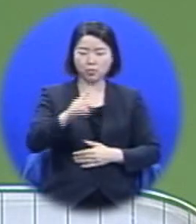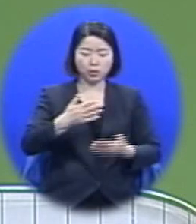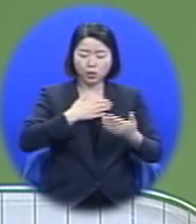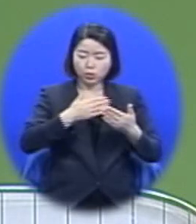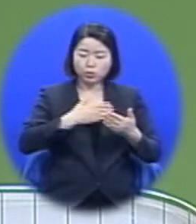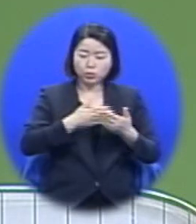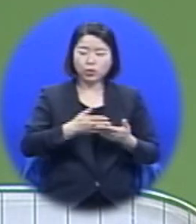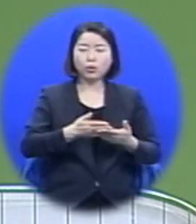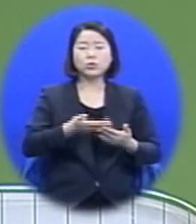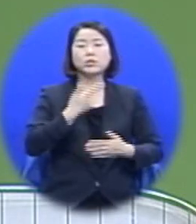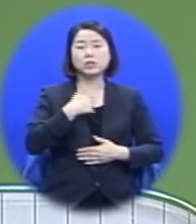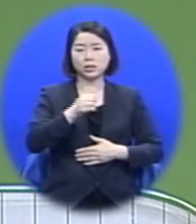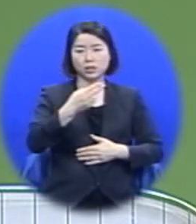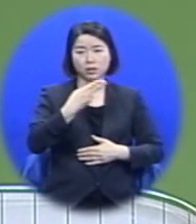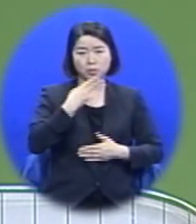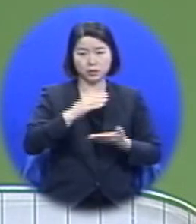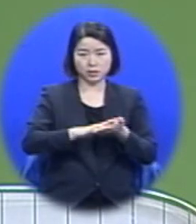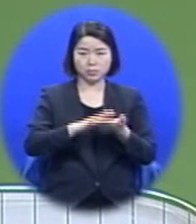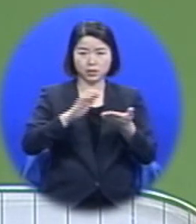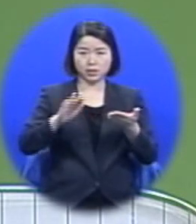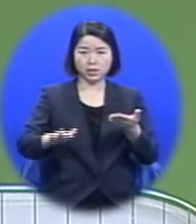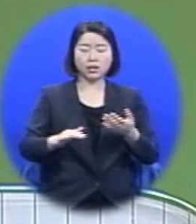두려워 본 적이 없었어요